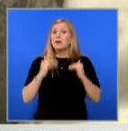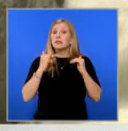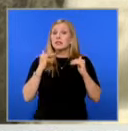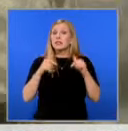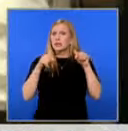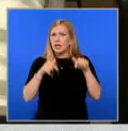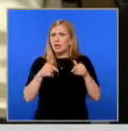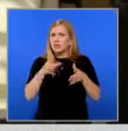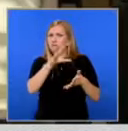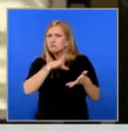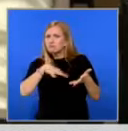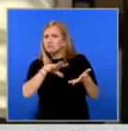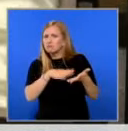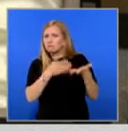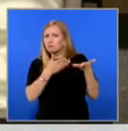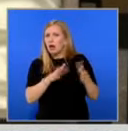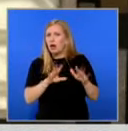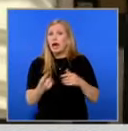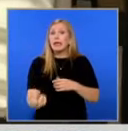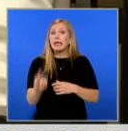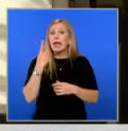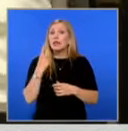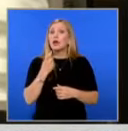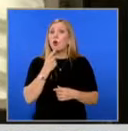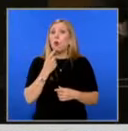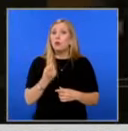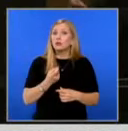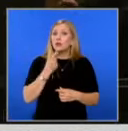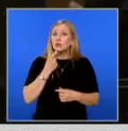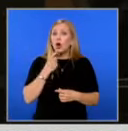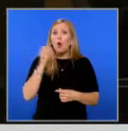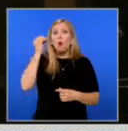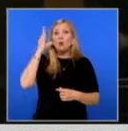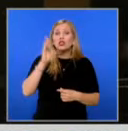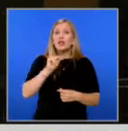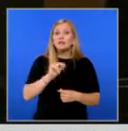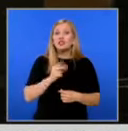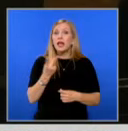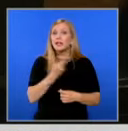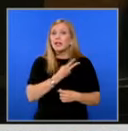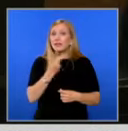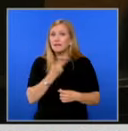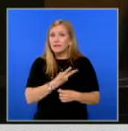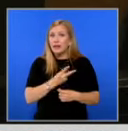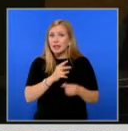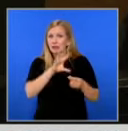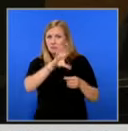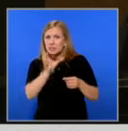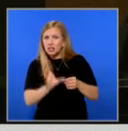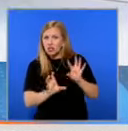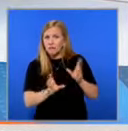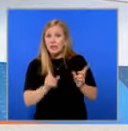мумиите е 1000 години учените твърдят че могат да докажат че че двете същества нямат човешко днк